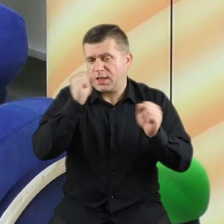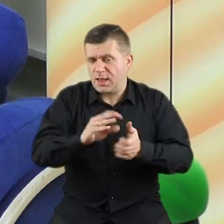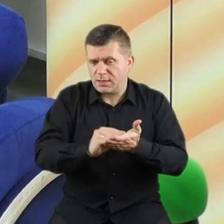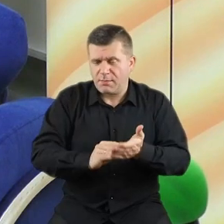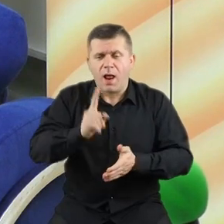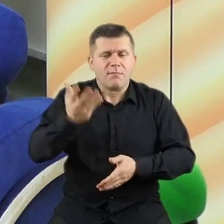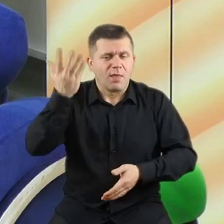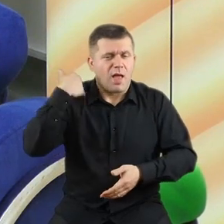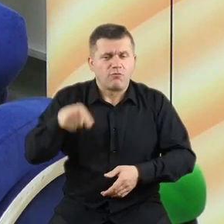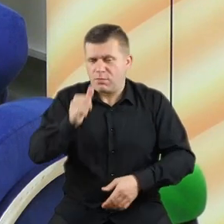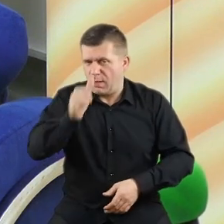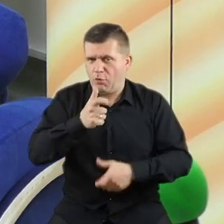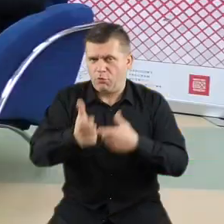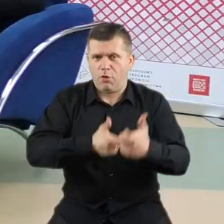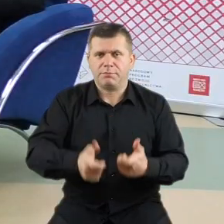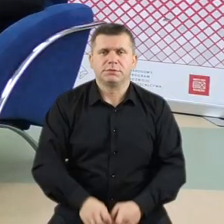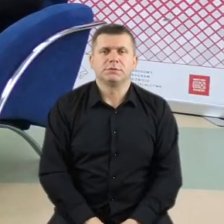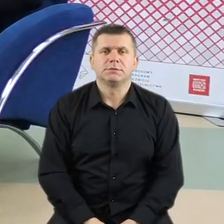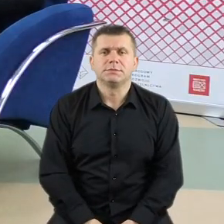napiszę, ale w tamtym momencie nie mogłam.